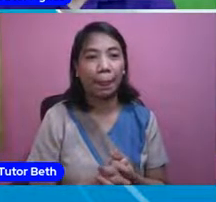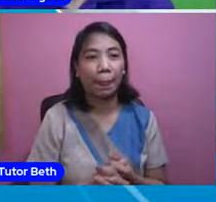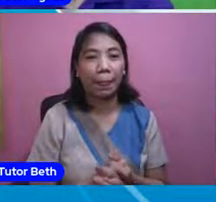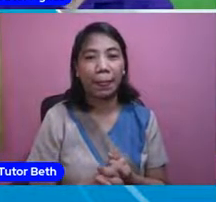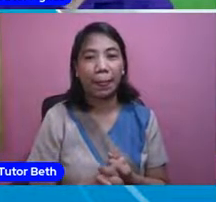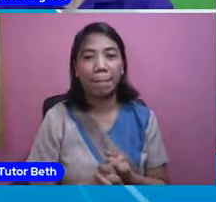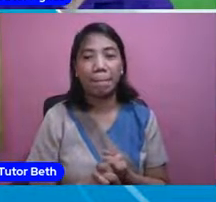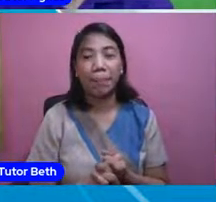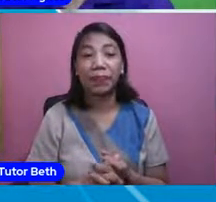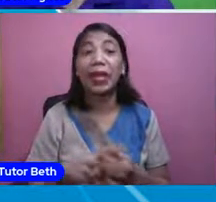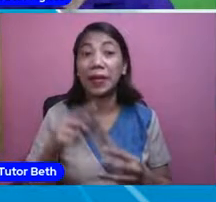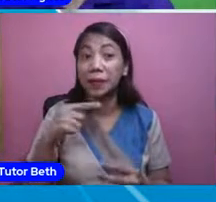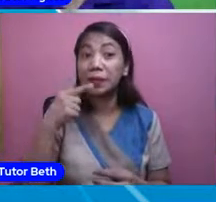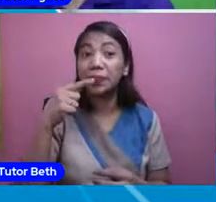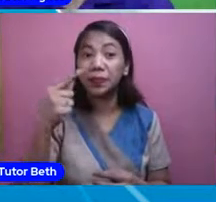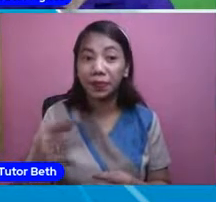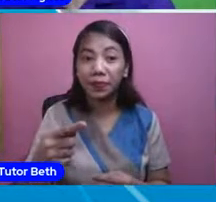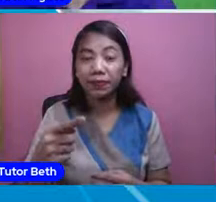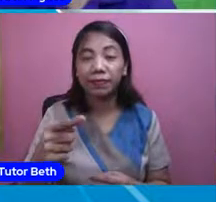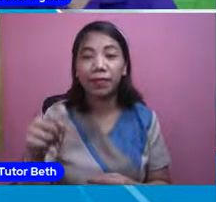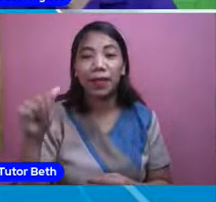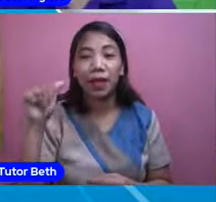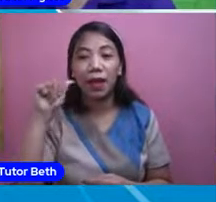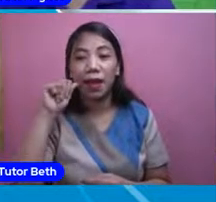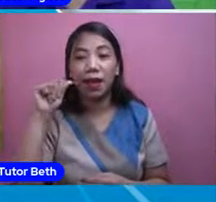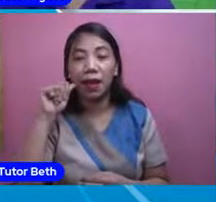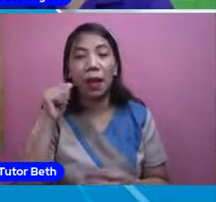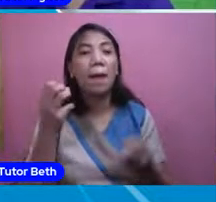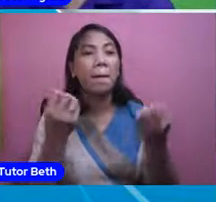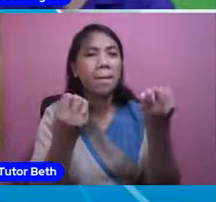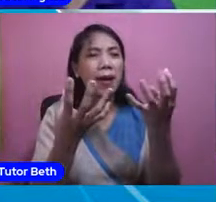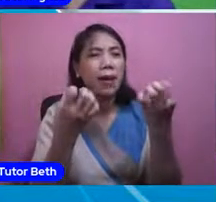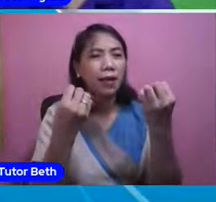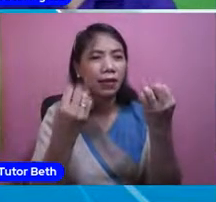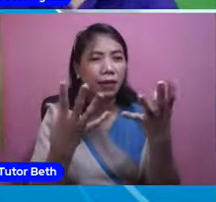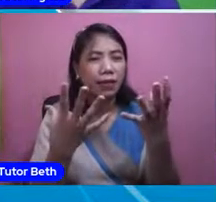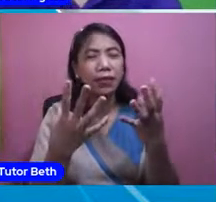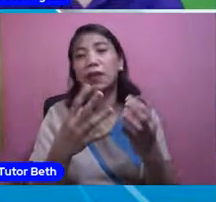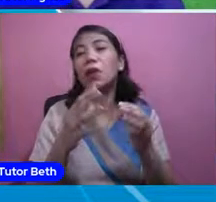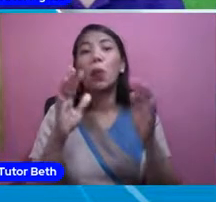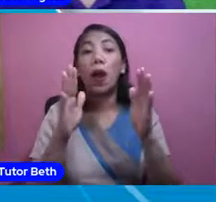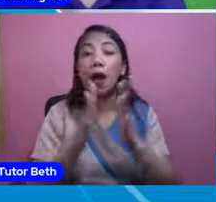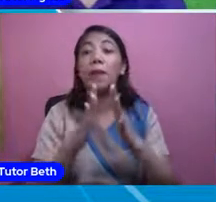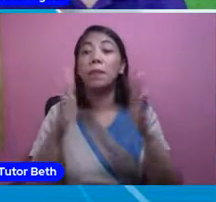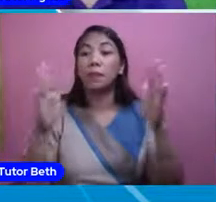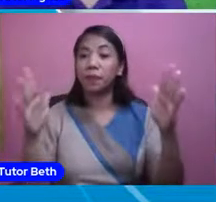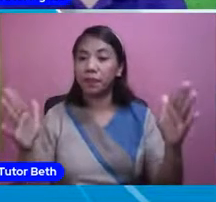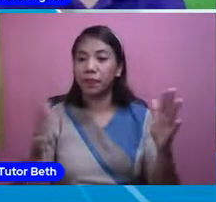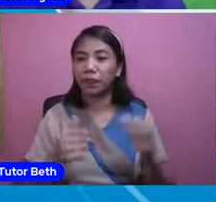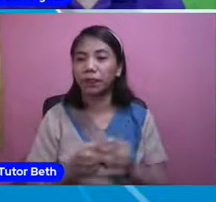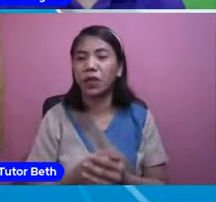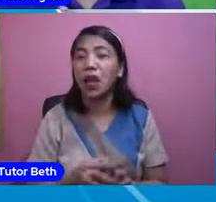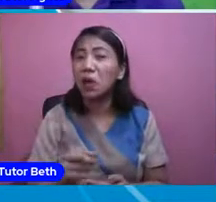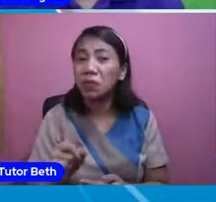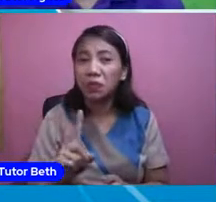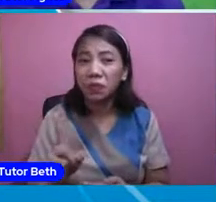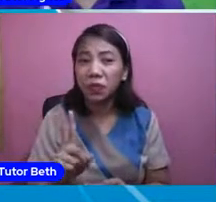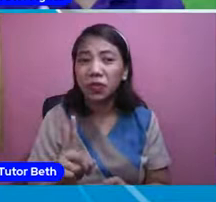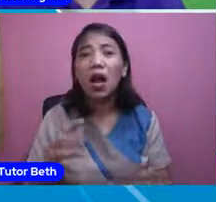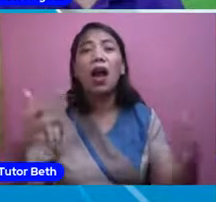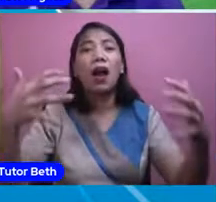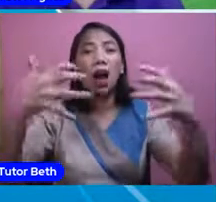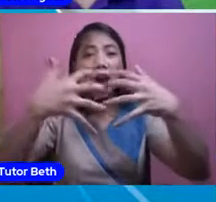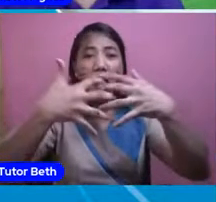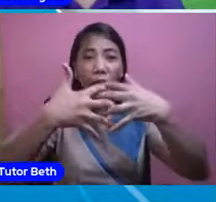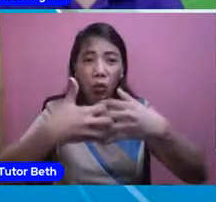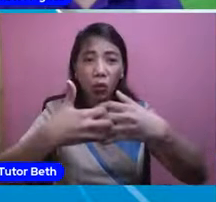Okay, sabi rin ni Ana, Mi Cortez, malaki rin daw ang kanyang pamilya. So, ano kaya ang tama angkop? Tama or